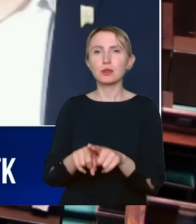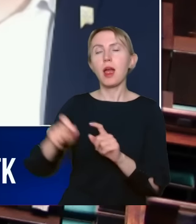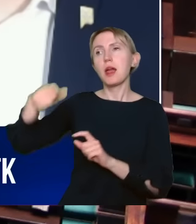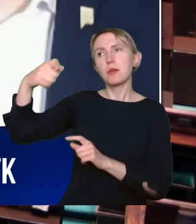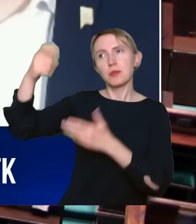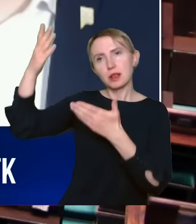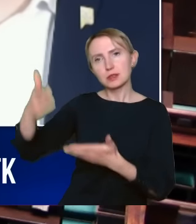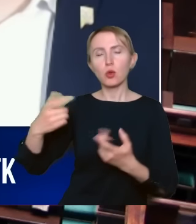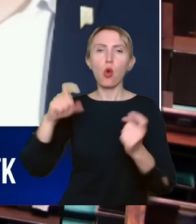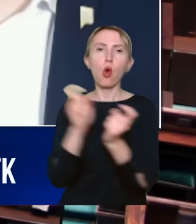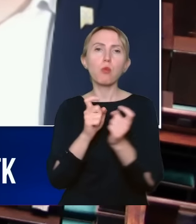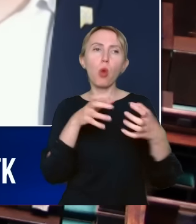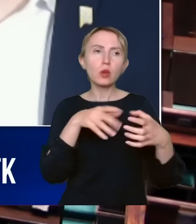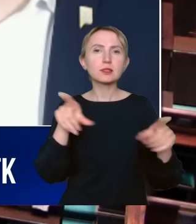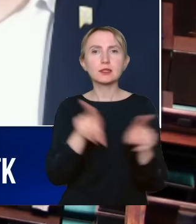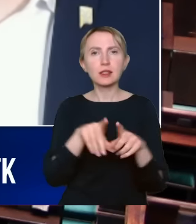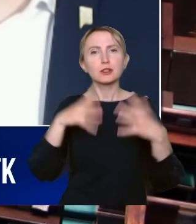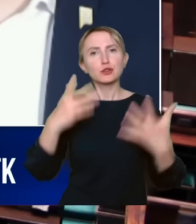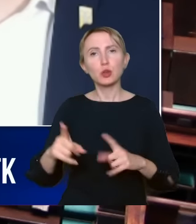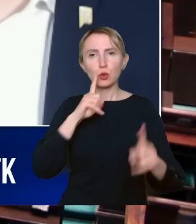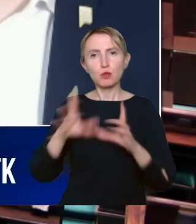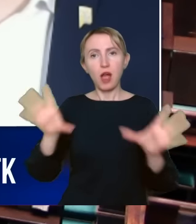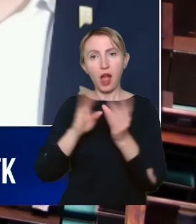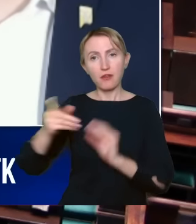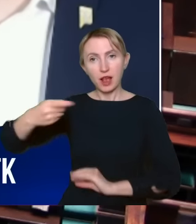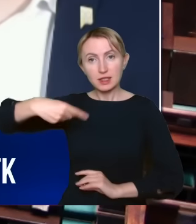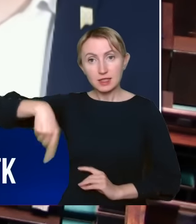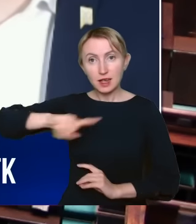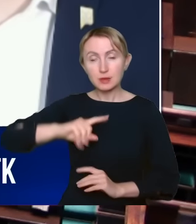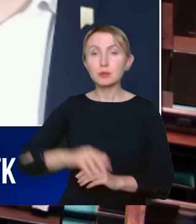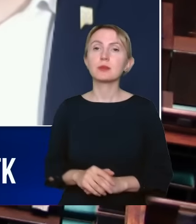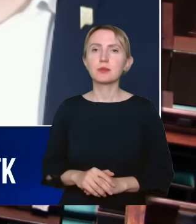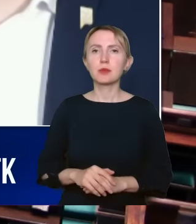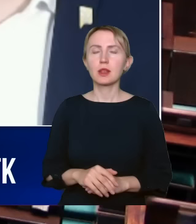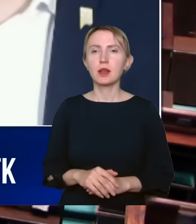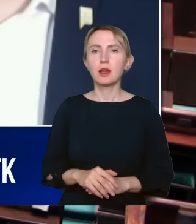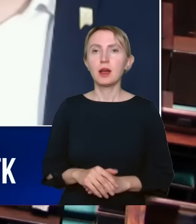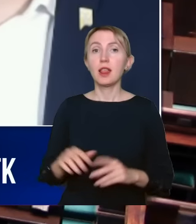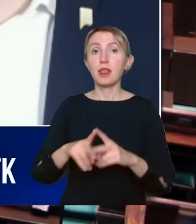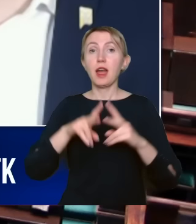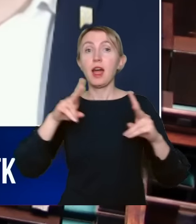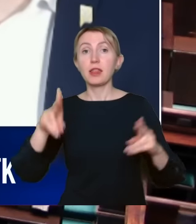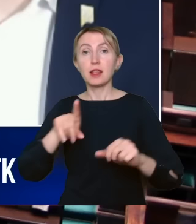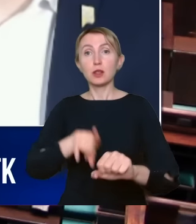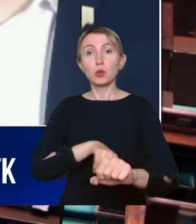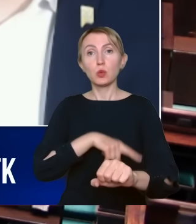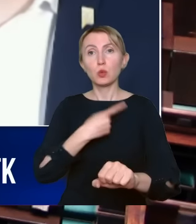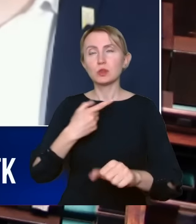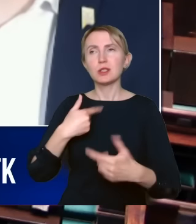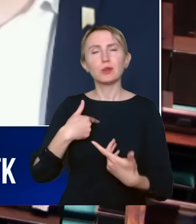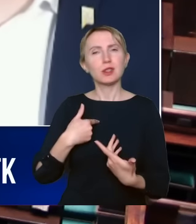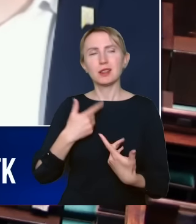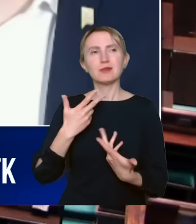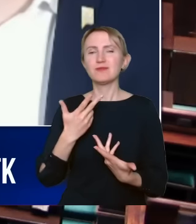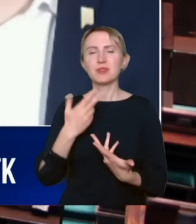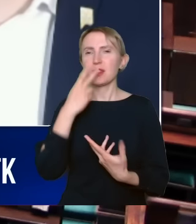opozycja siądzie z nami do tych rozmów. Natomiast im dłużej ta kadencja trwa, tym niestety mam mniej wiary w to. Mm-hmm. I